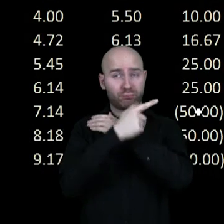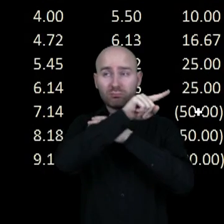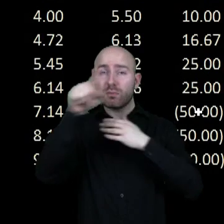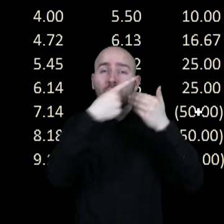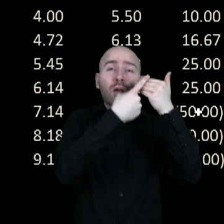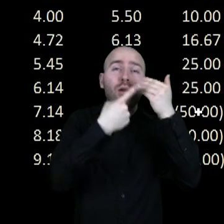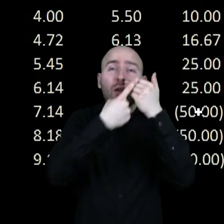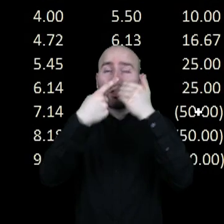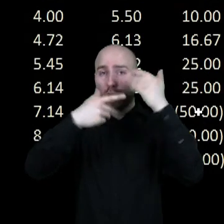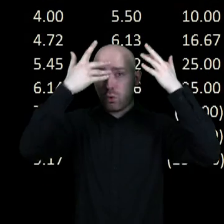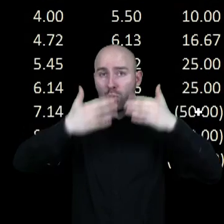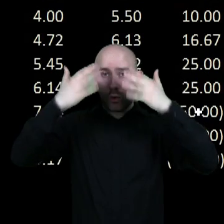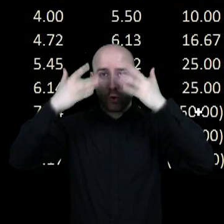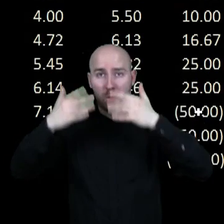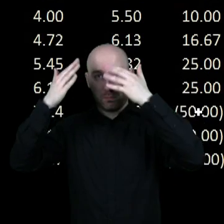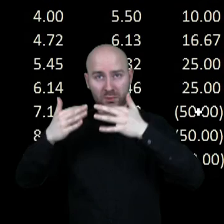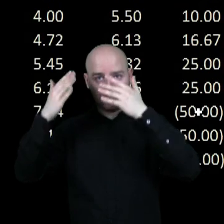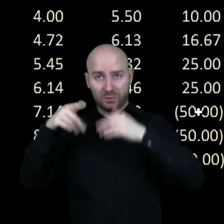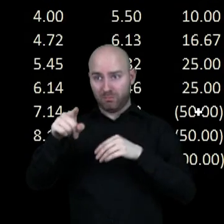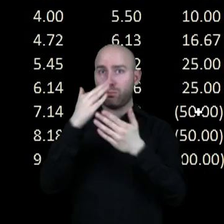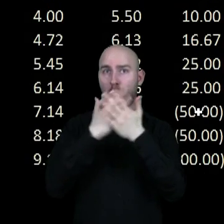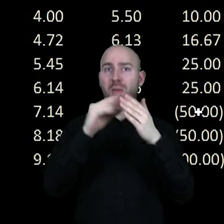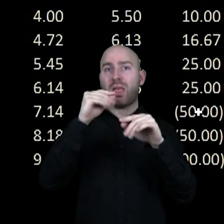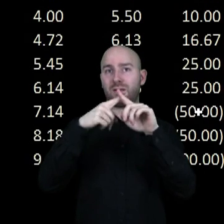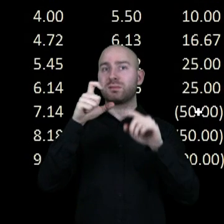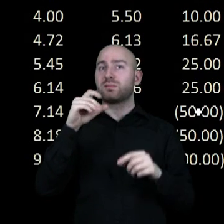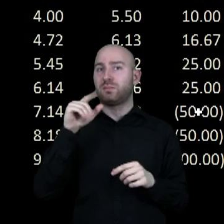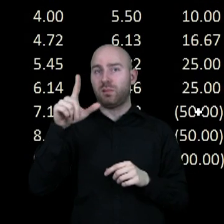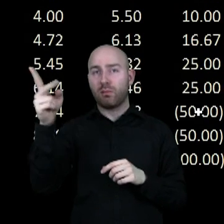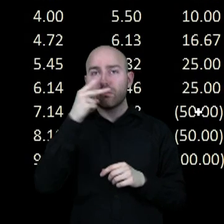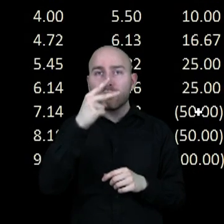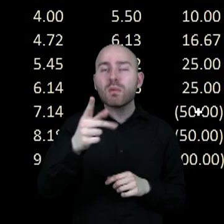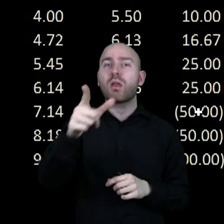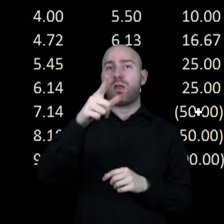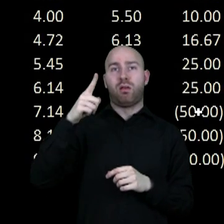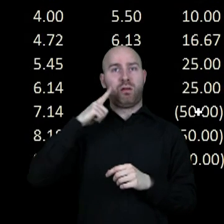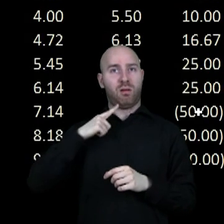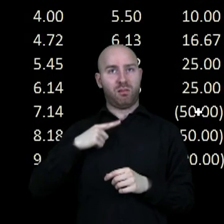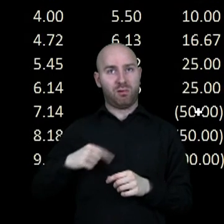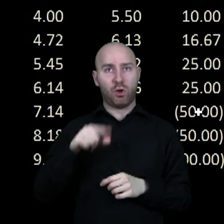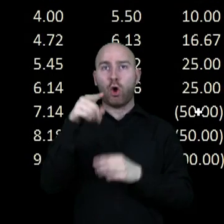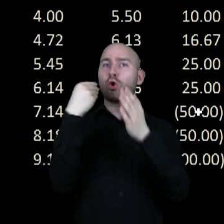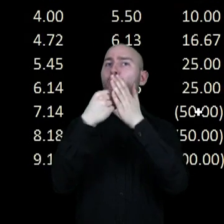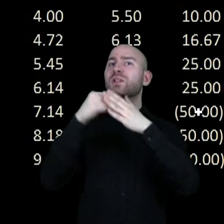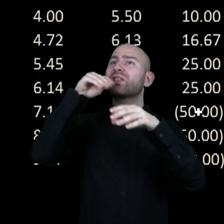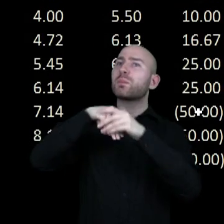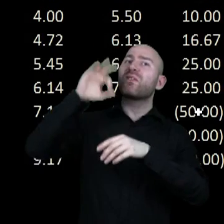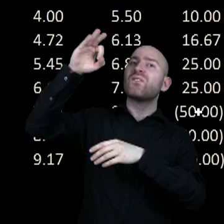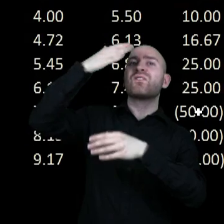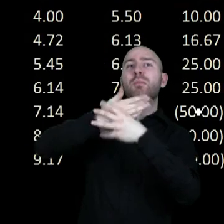wyczytać z takich liczb z pomocą arkusza kalkulacyjnego. Wprowadziłem was także w przykładową strukturę kosztów